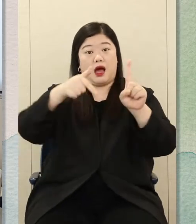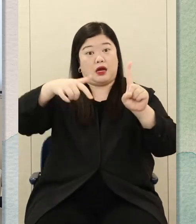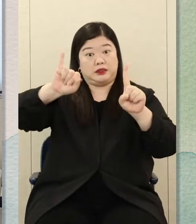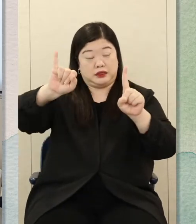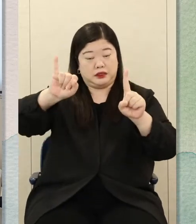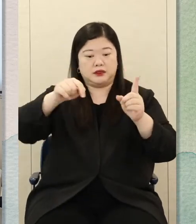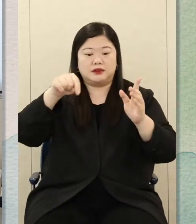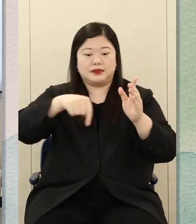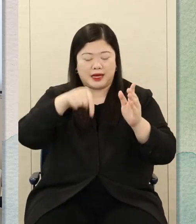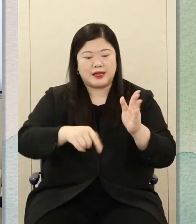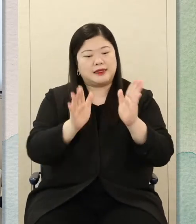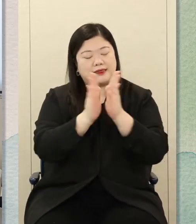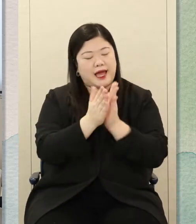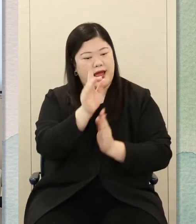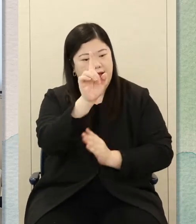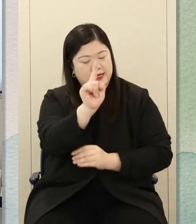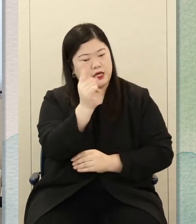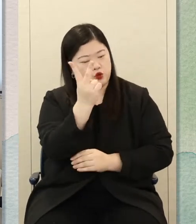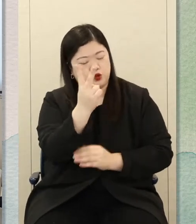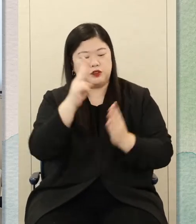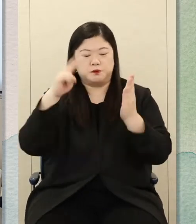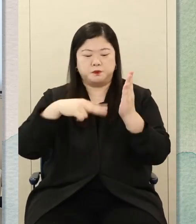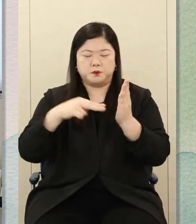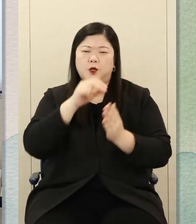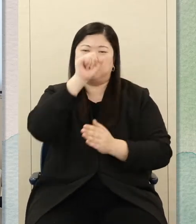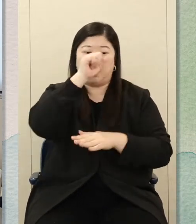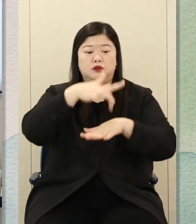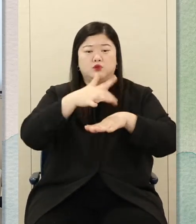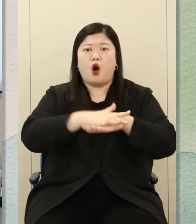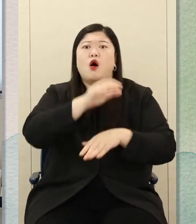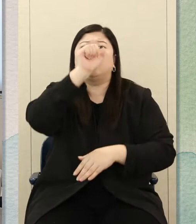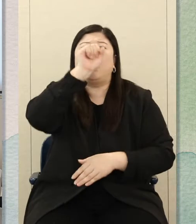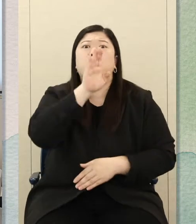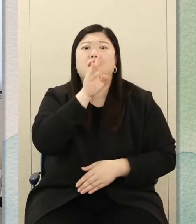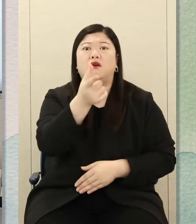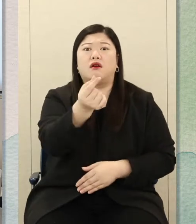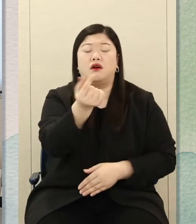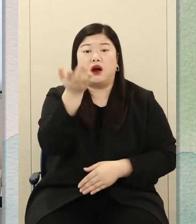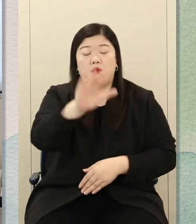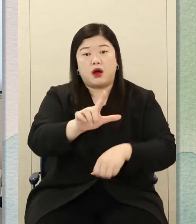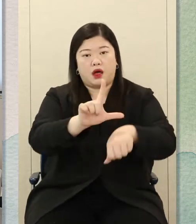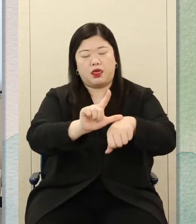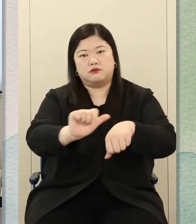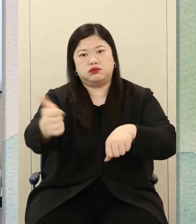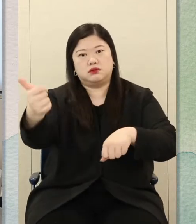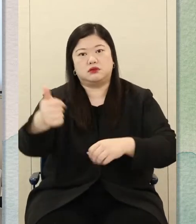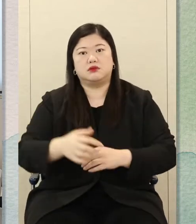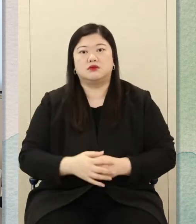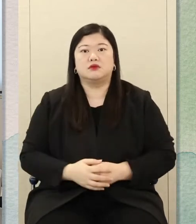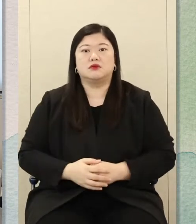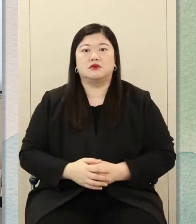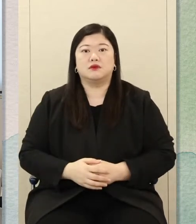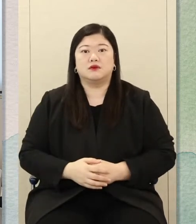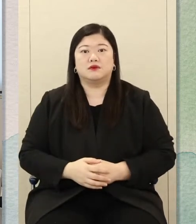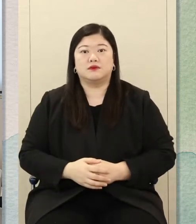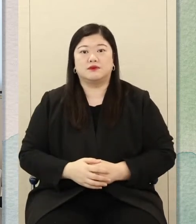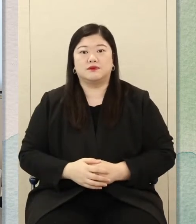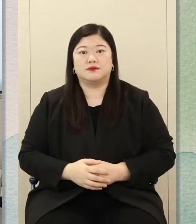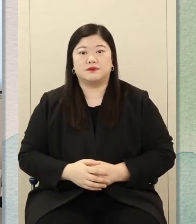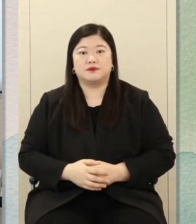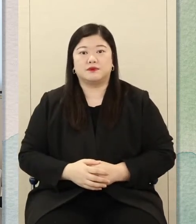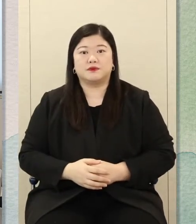해서 이제 강제로 해서 학생들은 가능해요. 이게 독서 습관 들이는 거, 독서 기록장도 쓰게 만들고 이러면 어느 정도